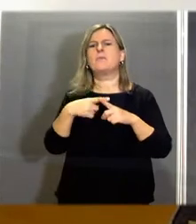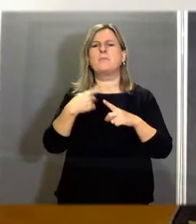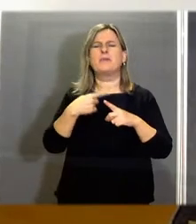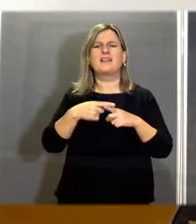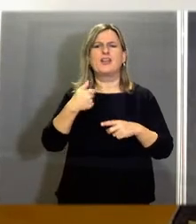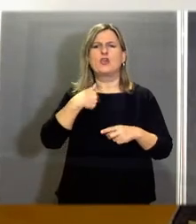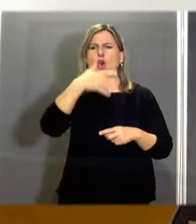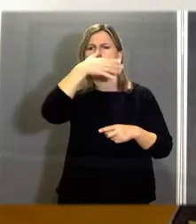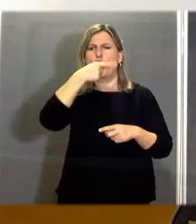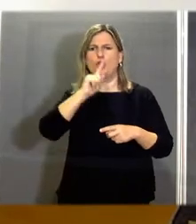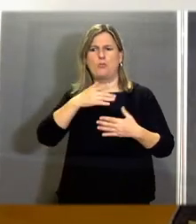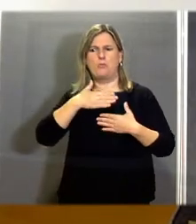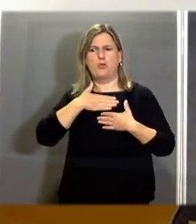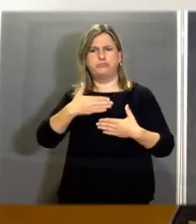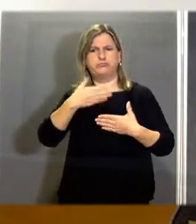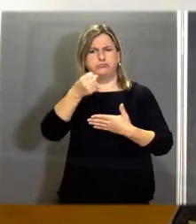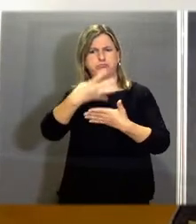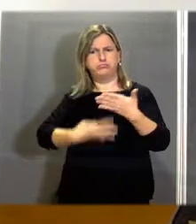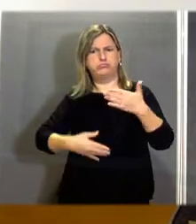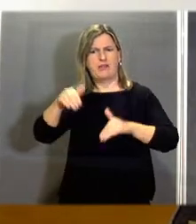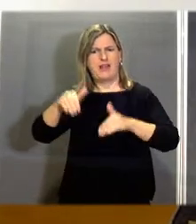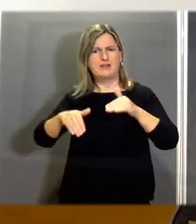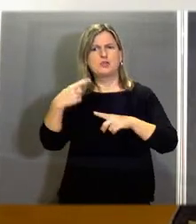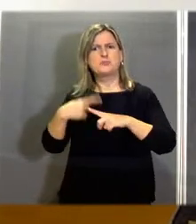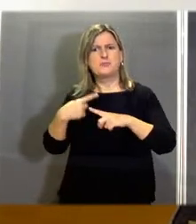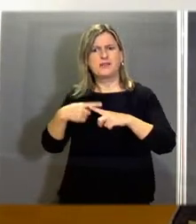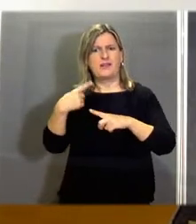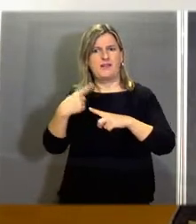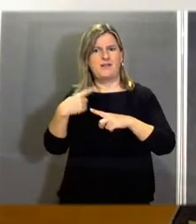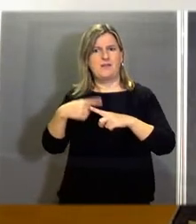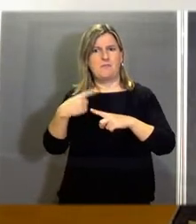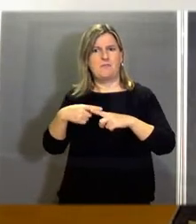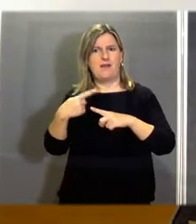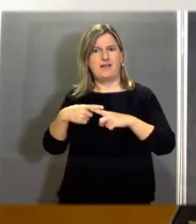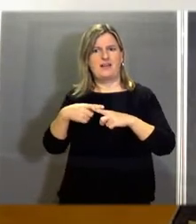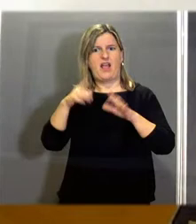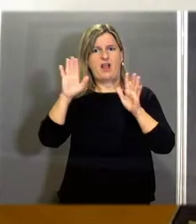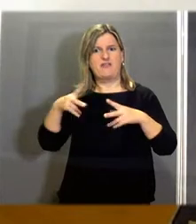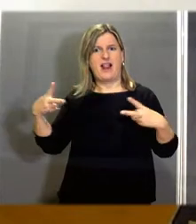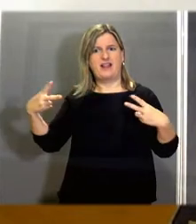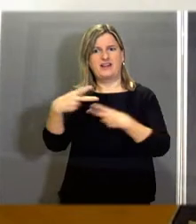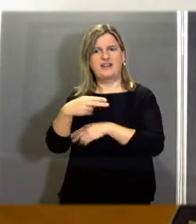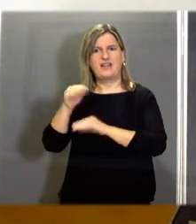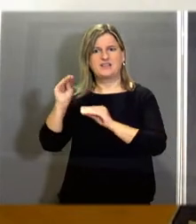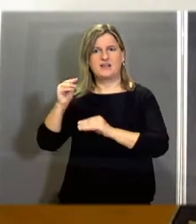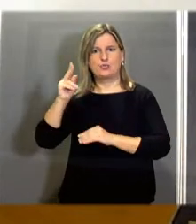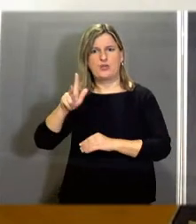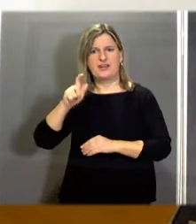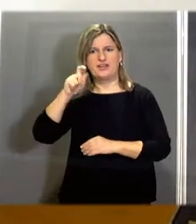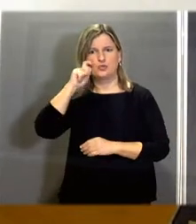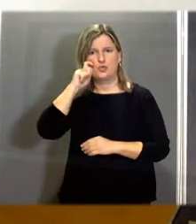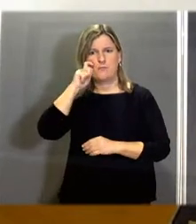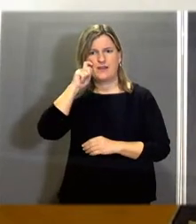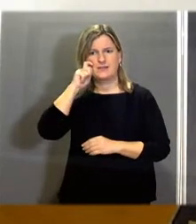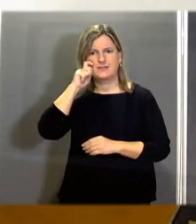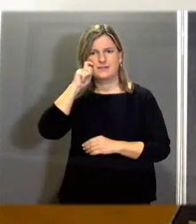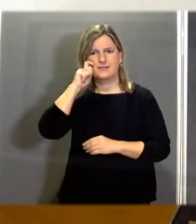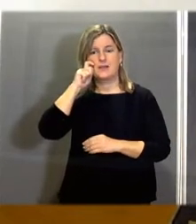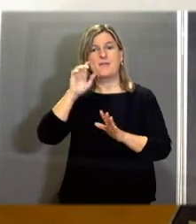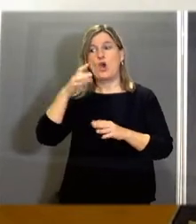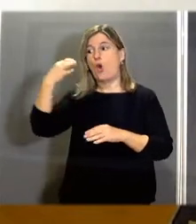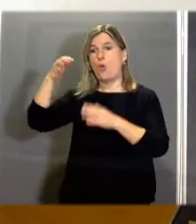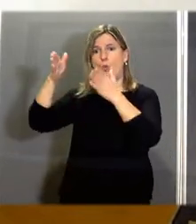d'una llista i ser... Perquè, en definitiva, se li retallen els drets humans, però no només amb ells, se li retallen a